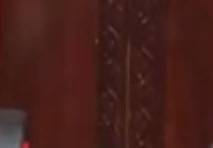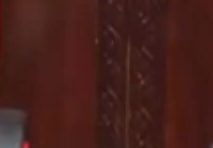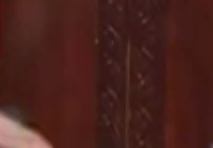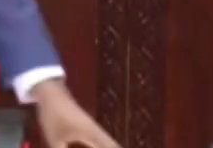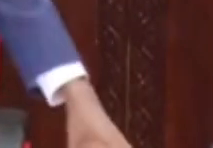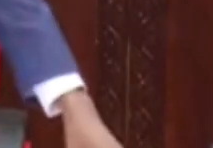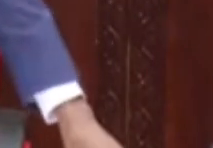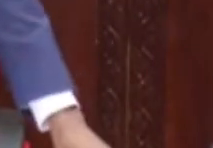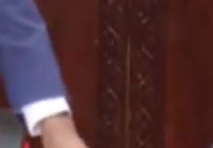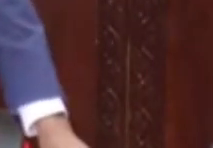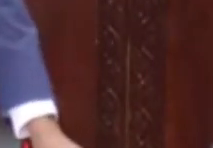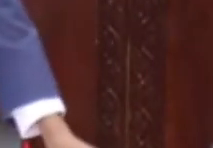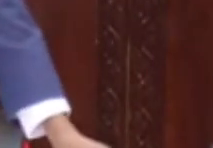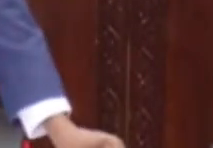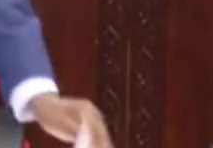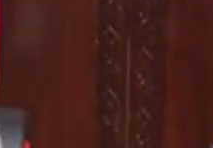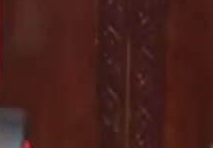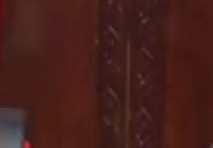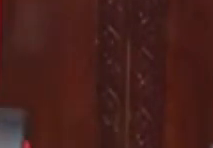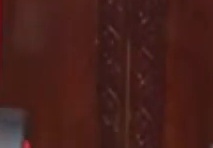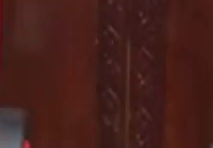sehemu nyingine ni ya